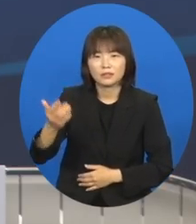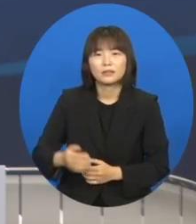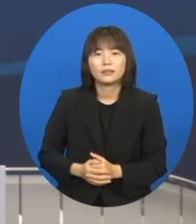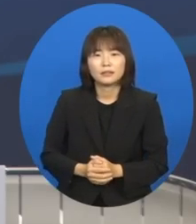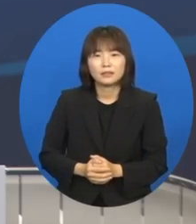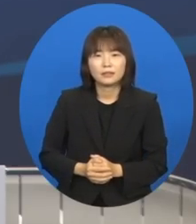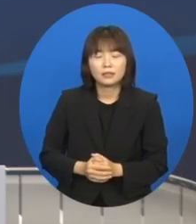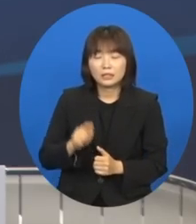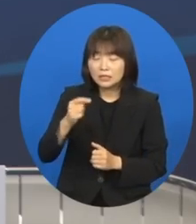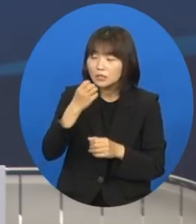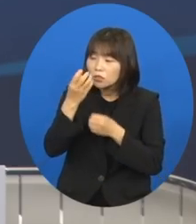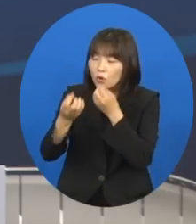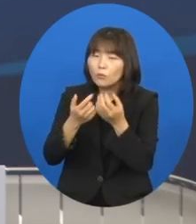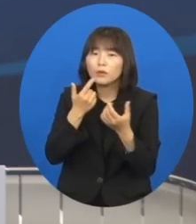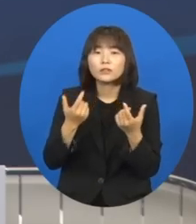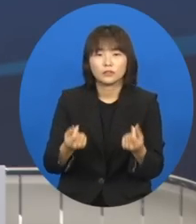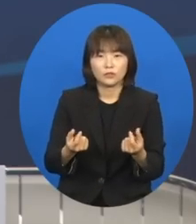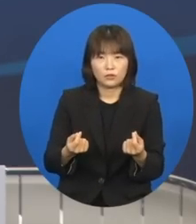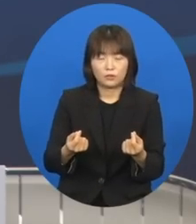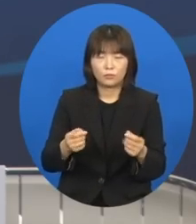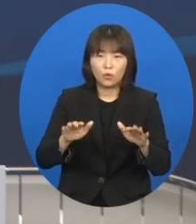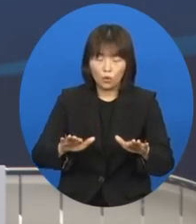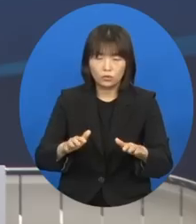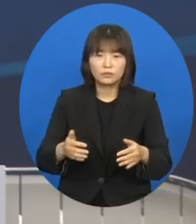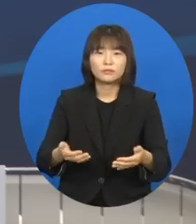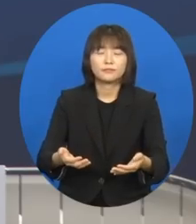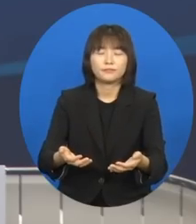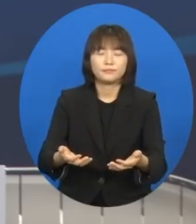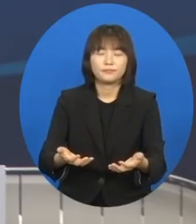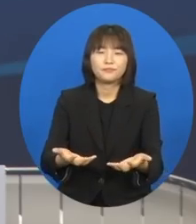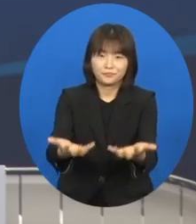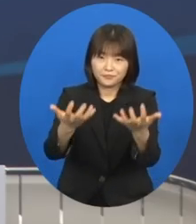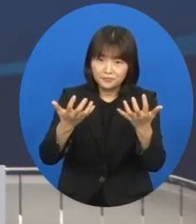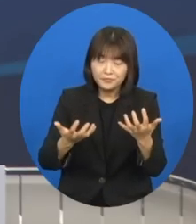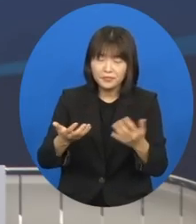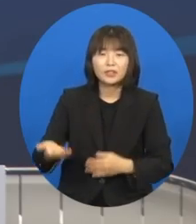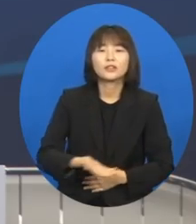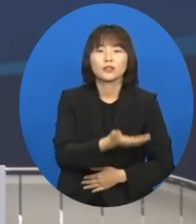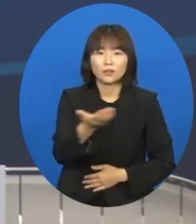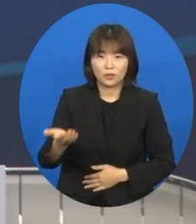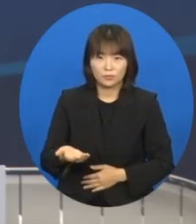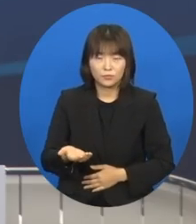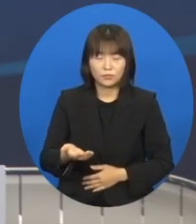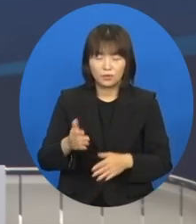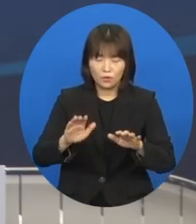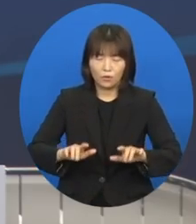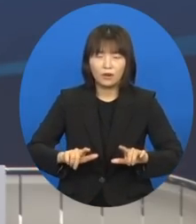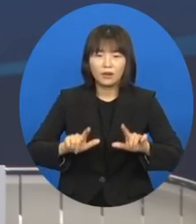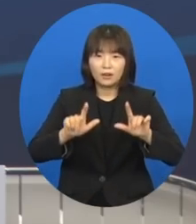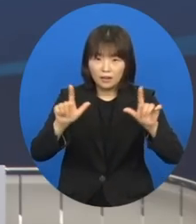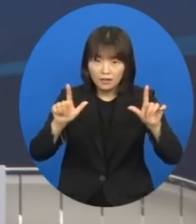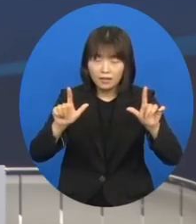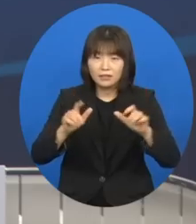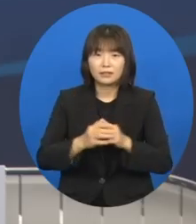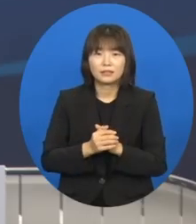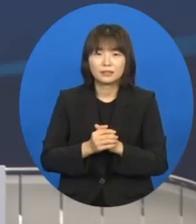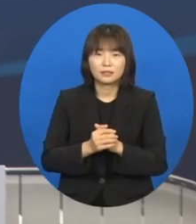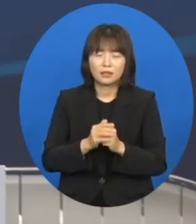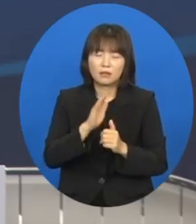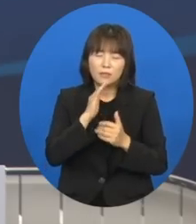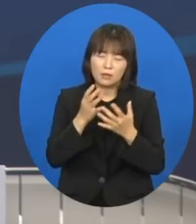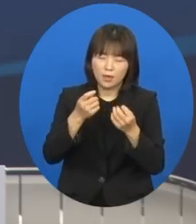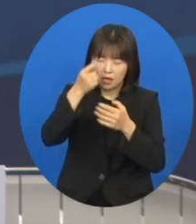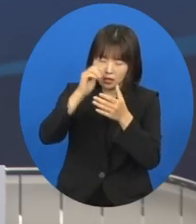그 고백처럼 오늘 이 자리에 오신 분들은 올 한 해 정말로 많은 기도를